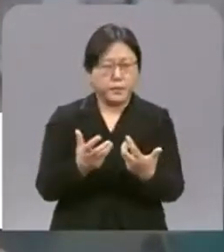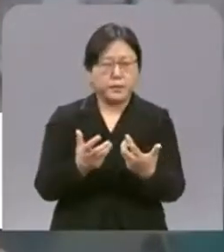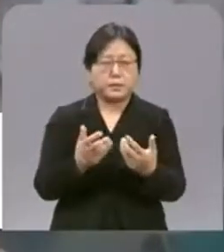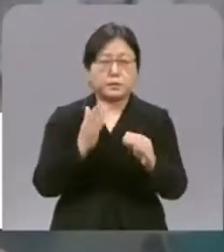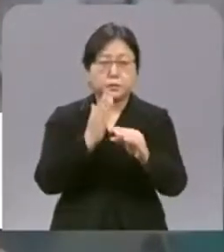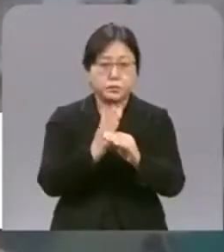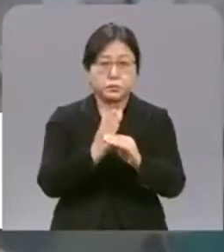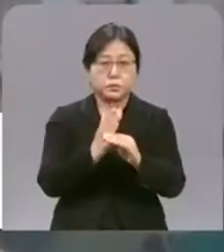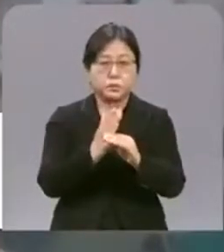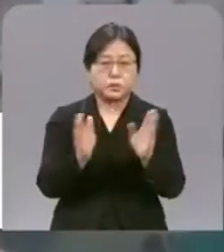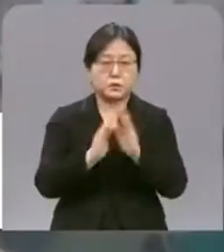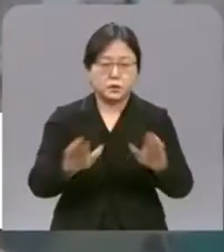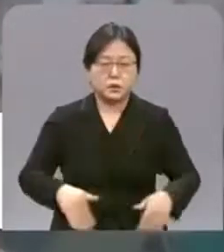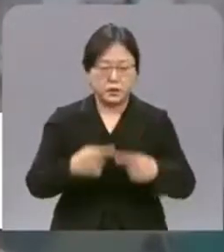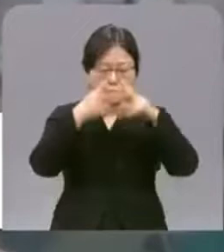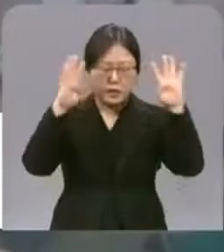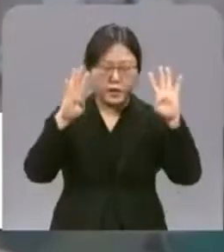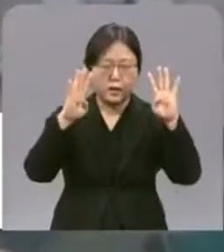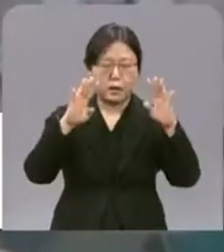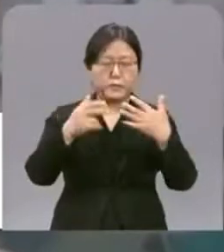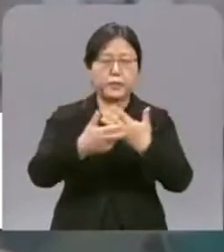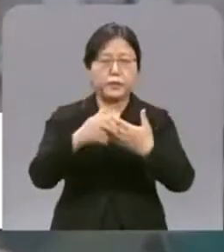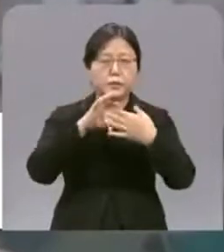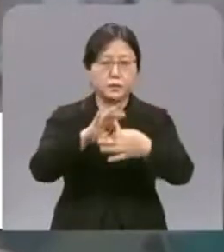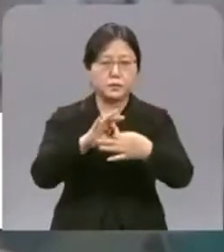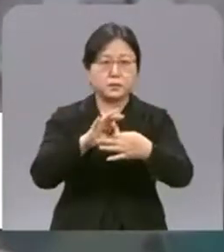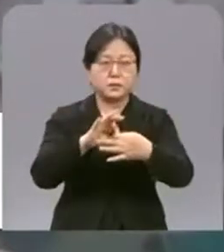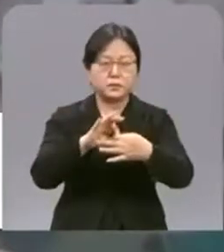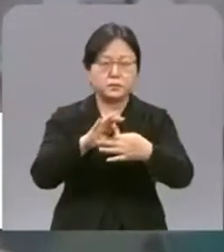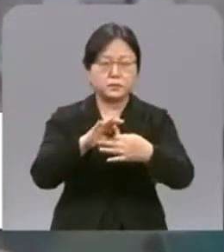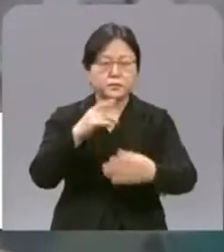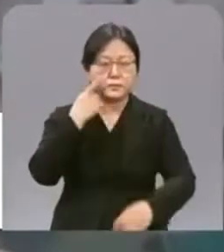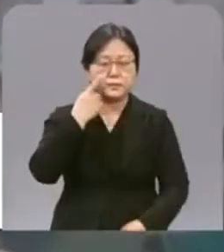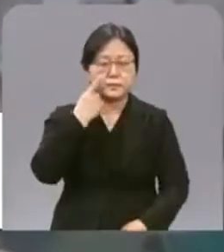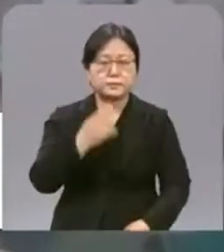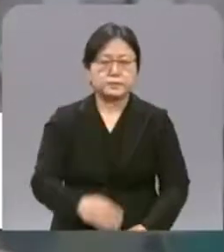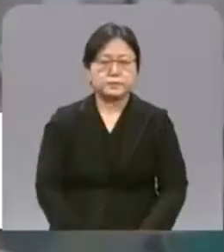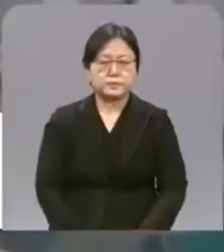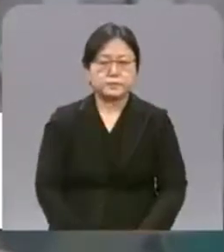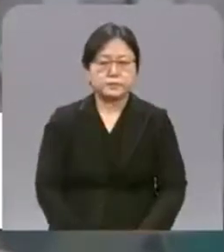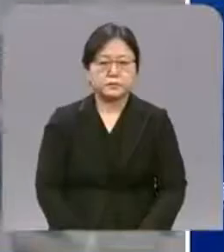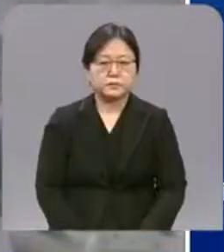있습니다. 전남대 병원에 취재 기자 연결해서 좀 더 자세한 내용 알아보겠습니다.